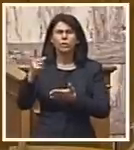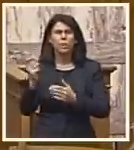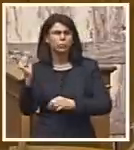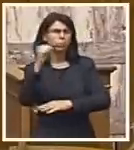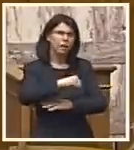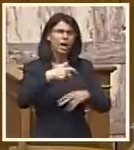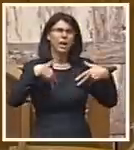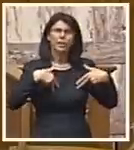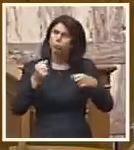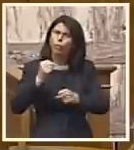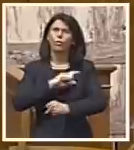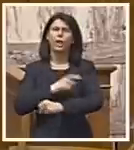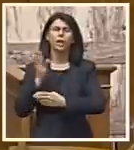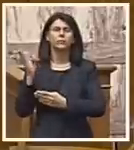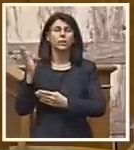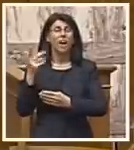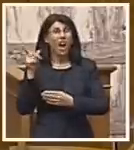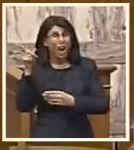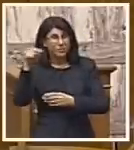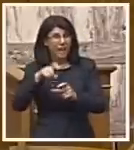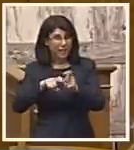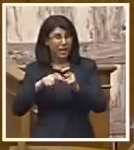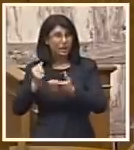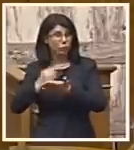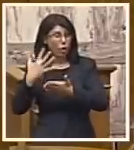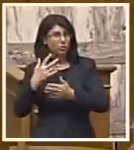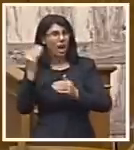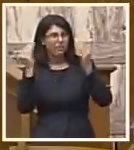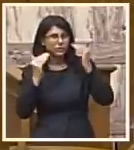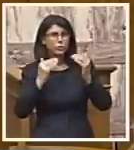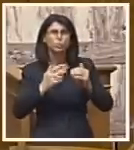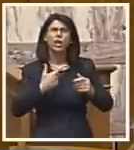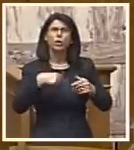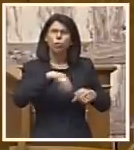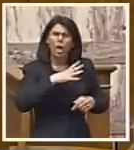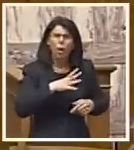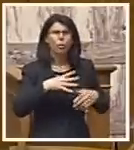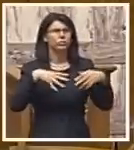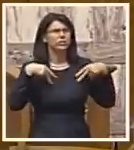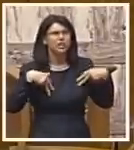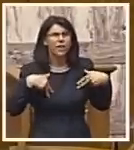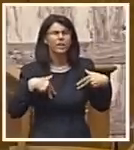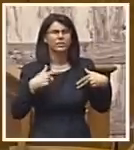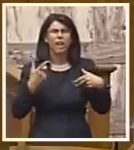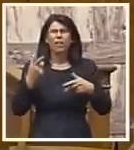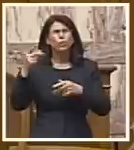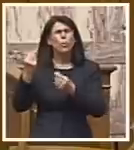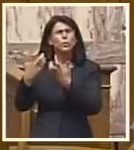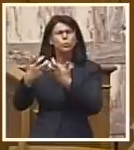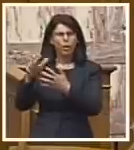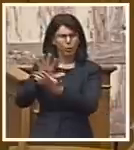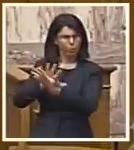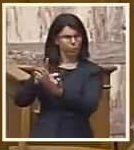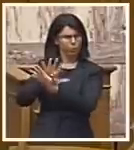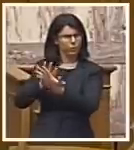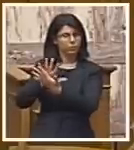κράτη αμφισβητούν τους δημοκρατικούς θεσμούς και αποφάσεις λαών, λειτουργούν με αδιαφάνεια. Το